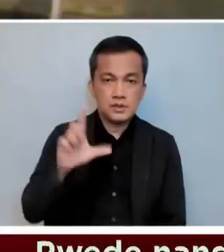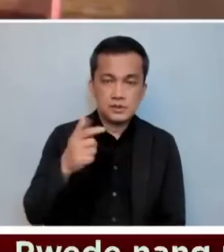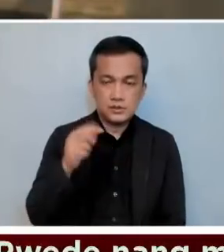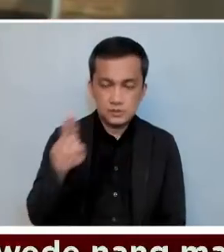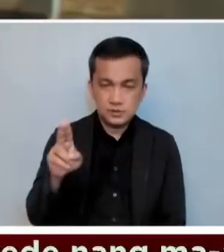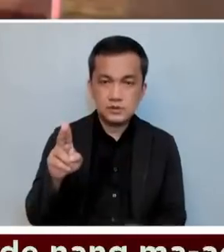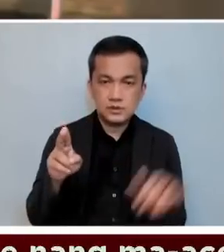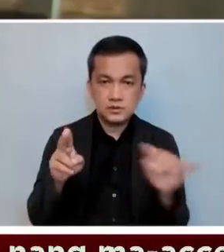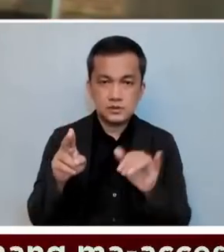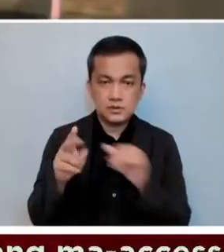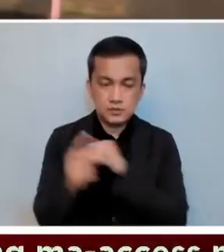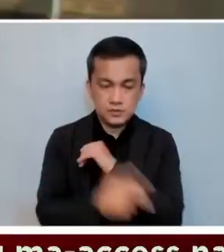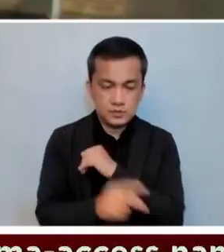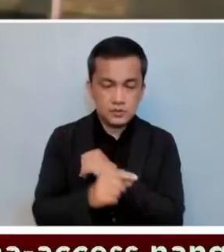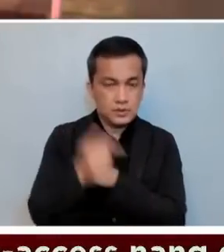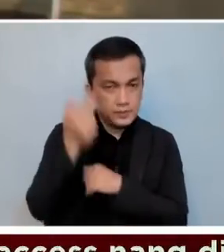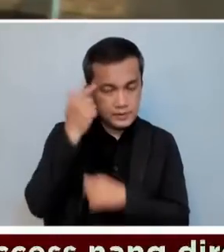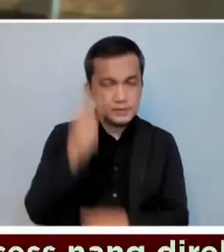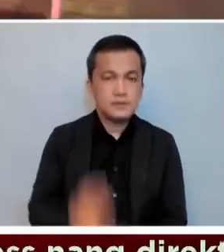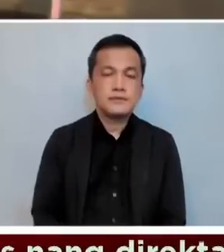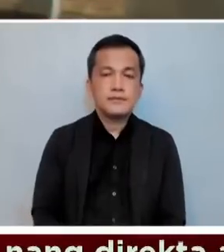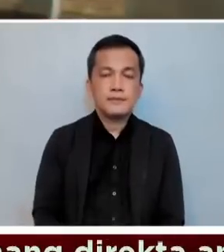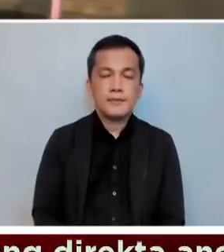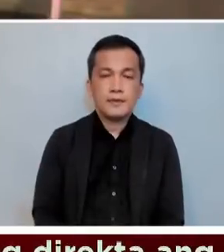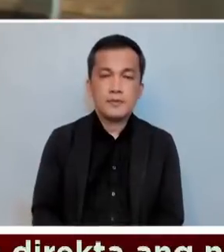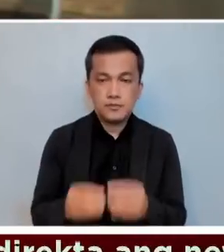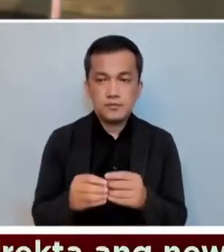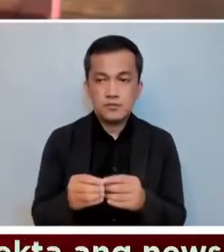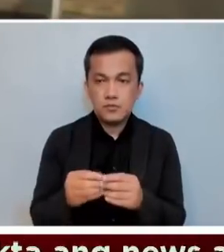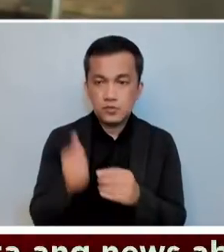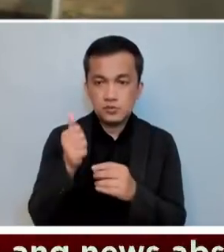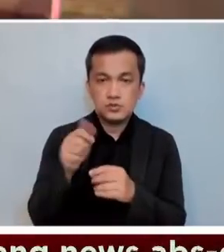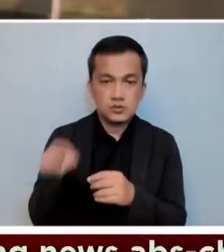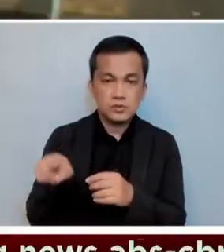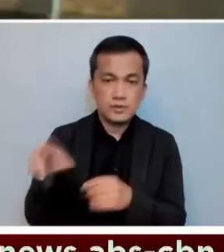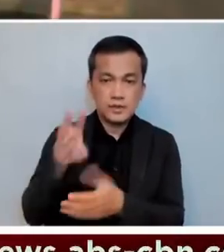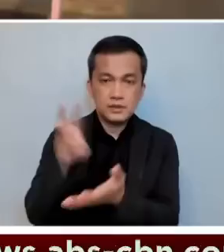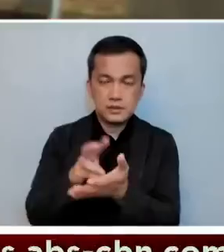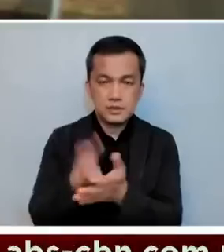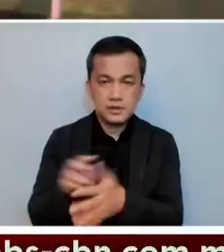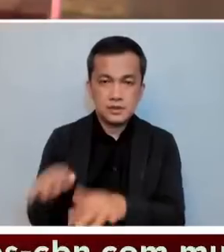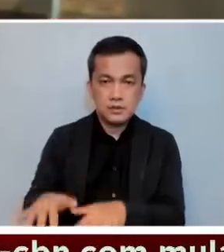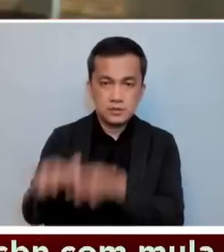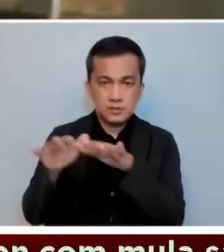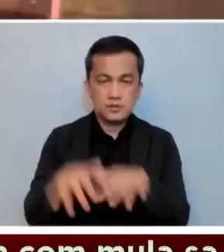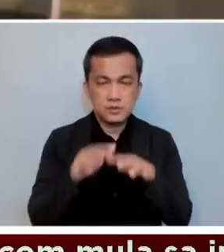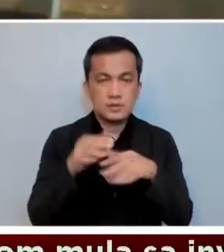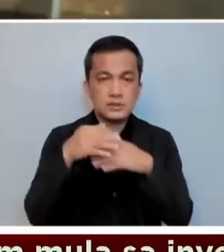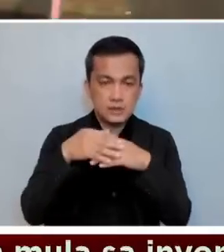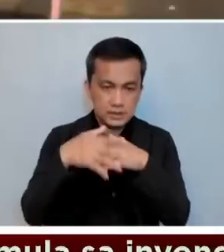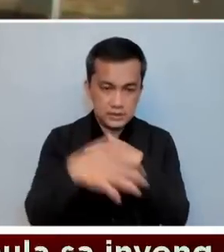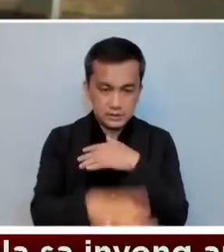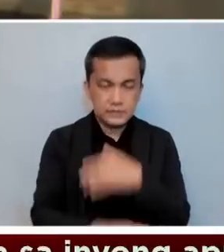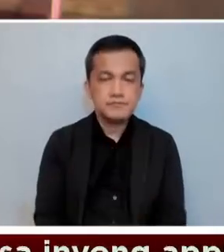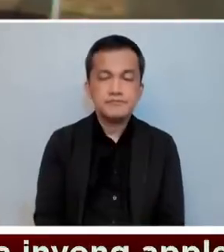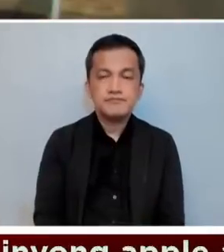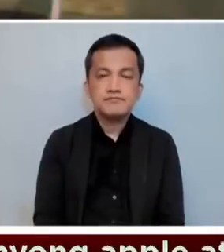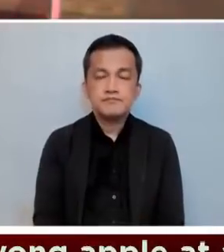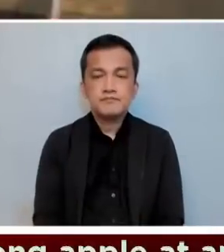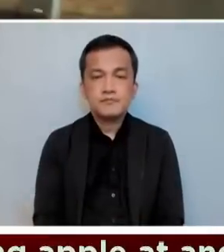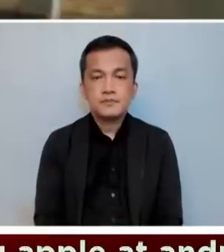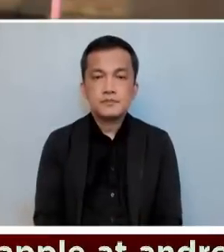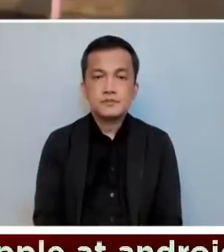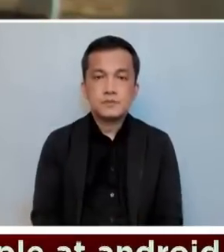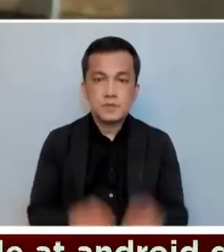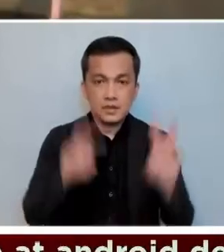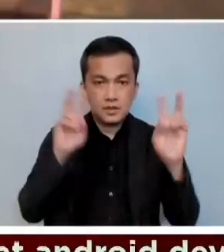yung provincial government, lalo na doon sa mga lugar na prone sa flood at landslide. At Alvin, doon sa usapin naman